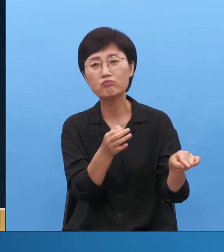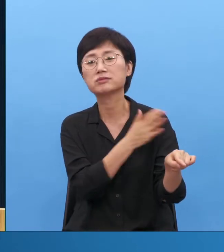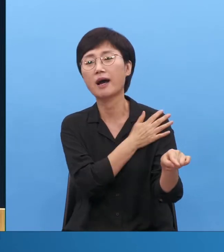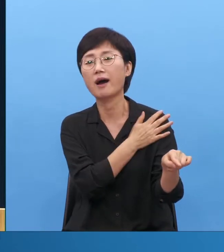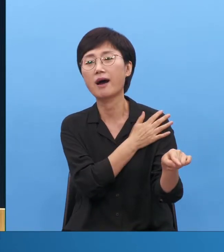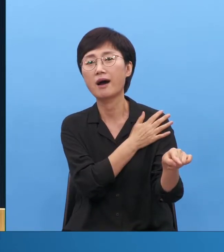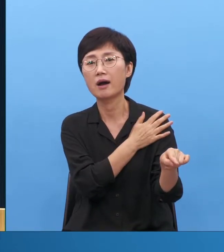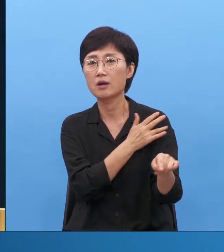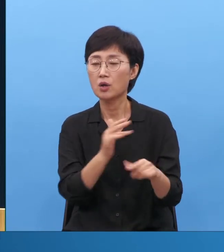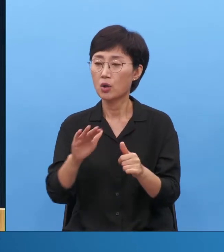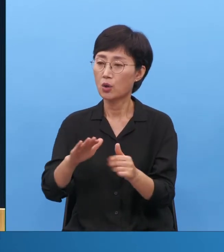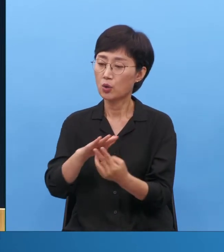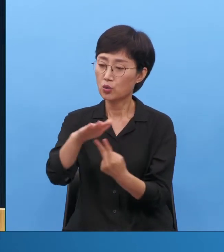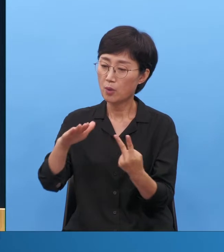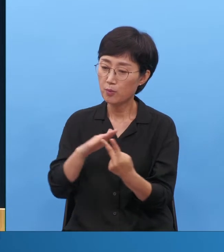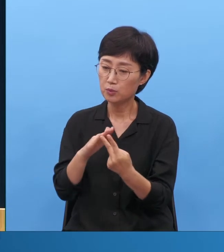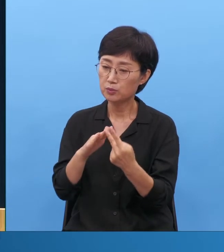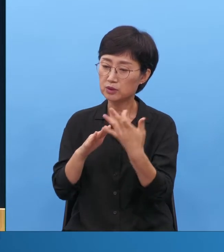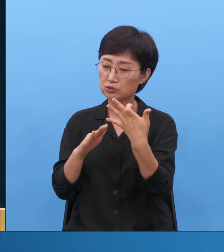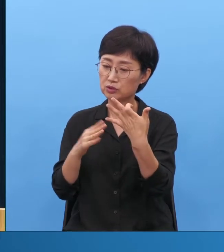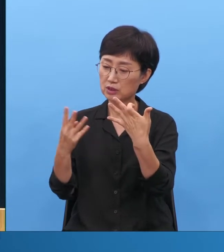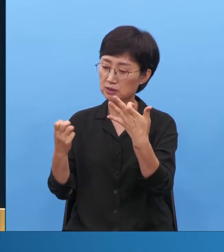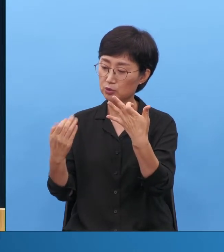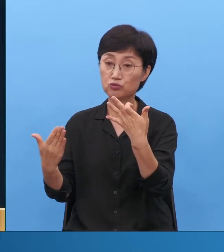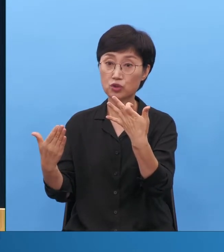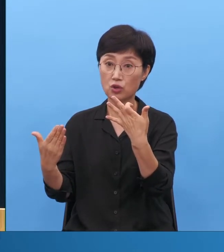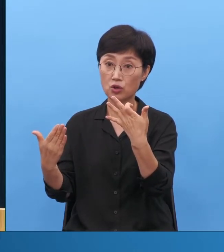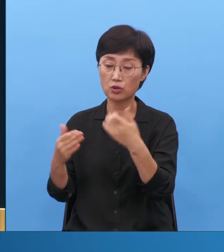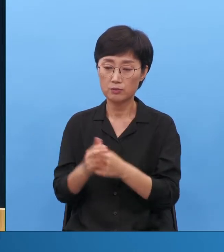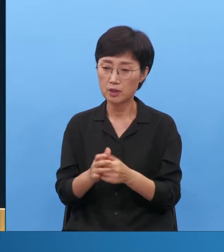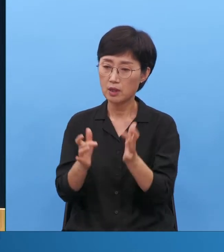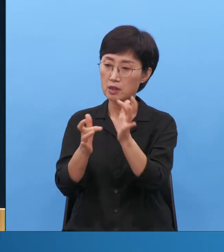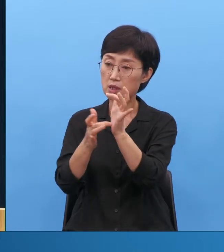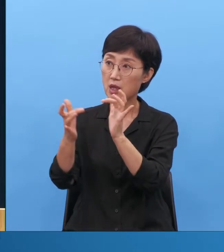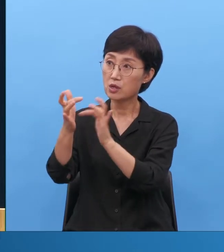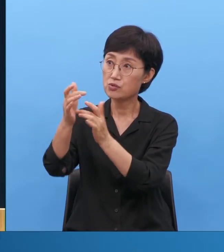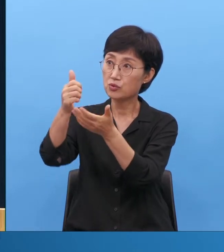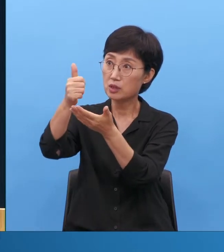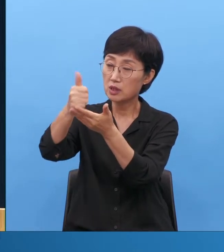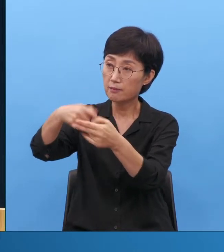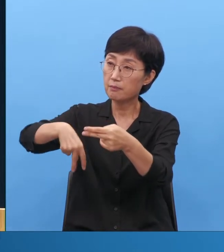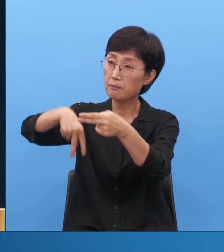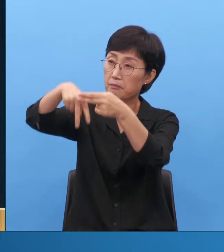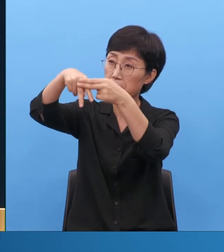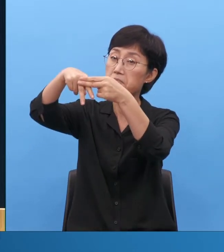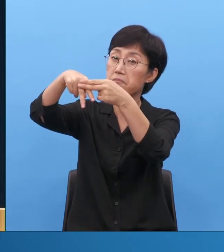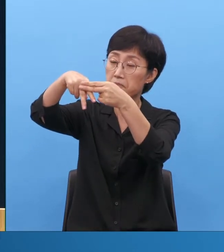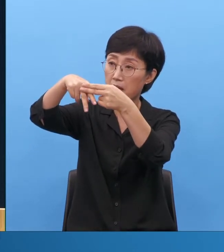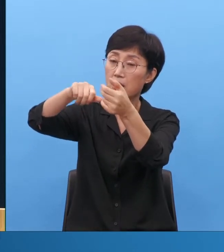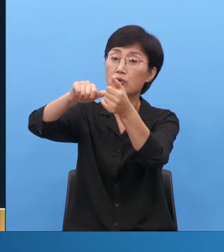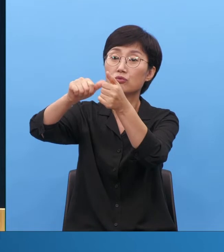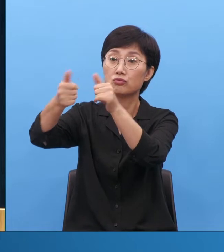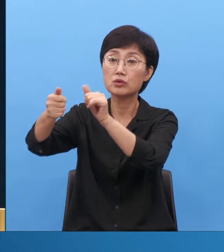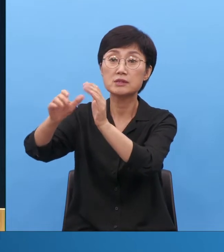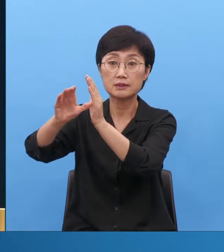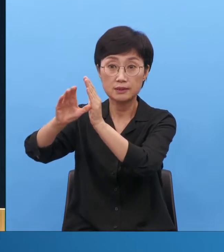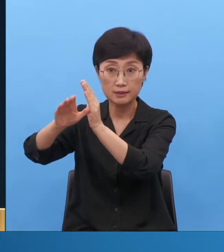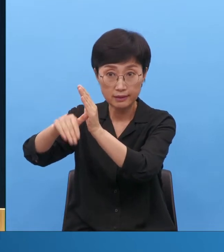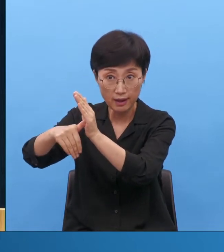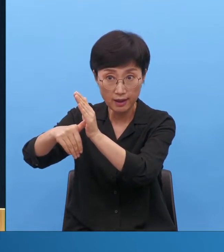39절에 보면 예수님 돌아가셨을 때에 그 완전히 침향